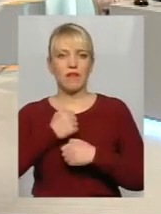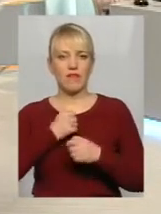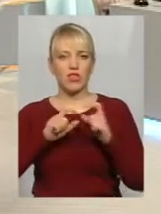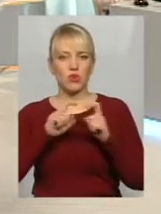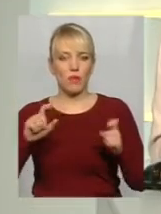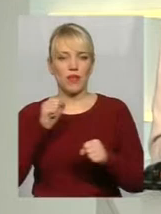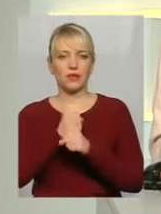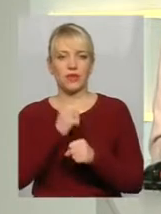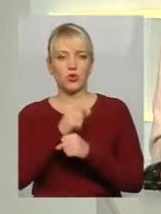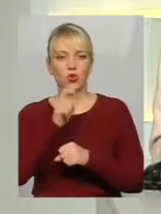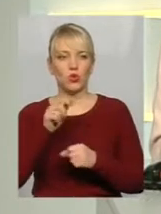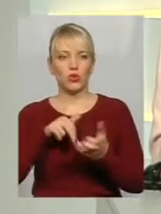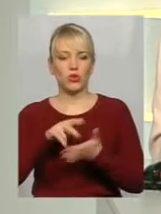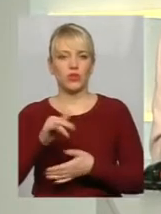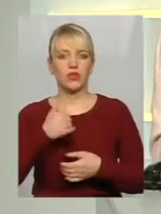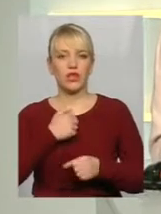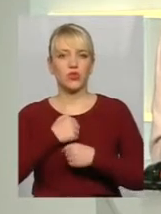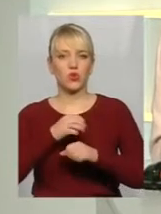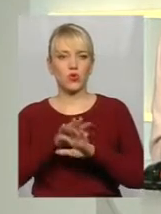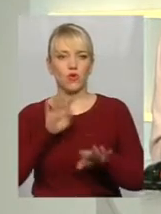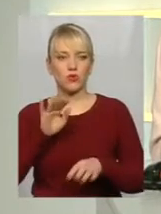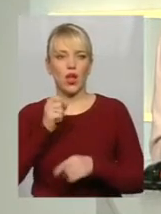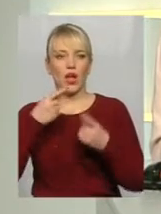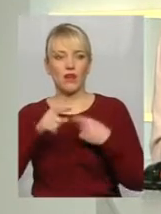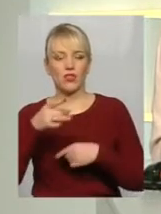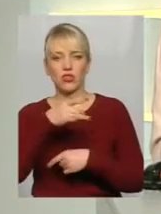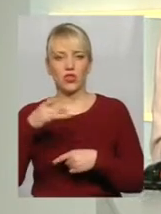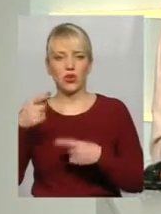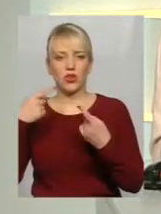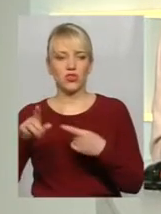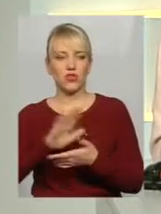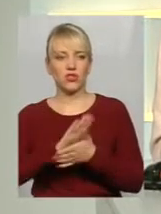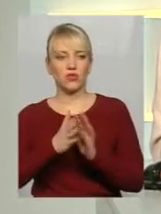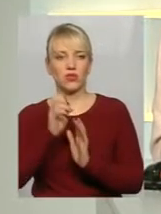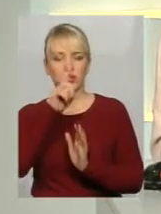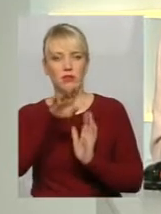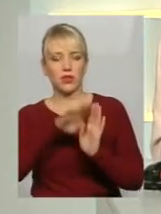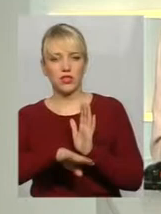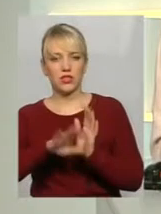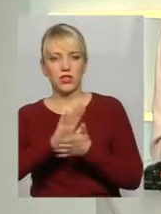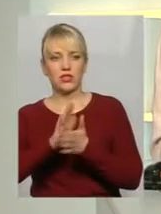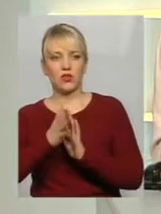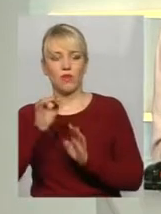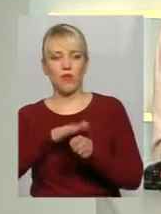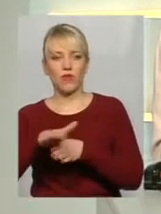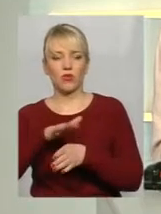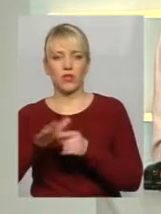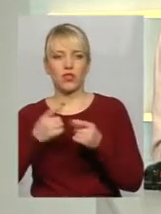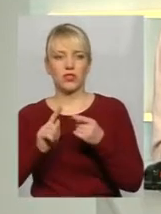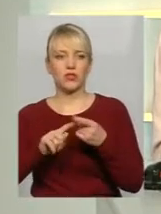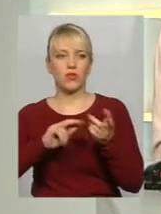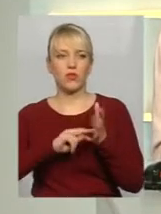працює, люди йдуть на строкову службу. Але в інших регіонах ситуація зовсім інша, там гірша, ніж так, по виконанню цього